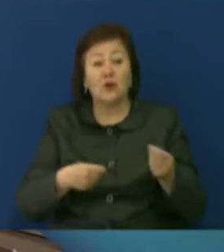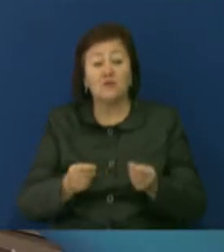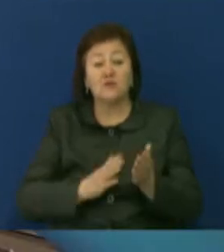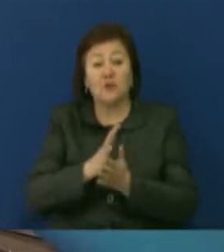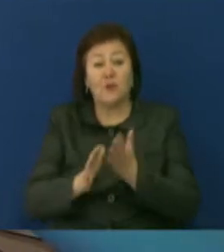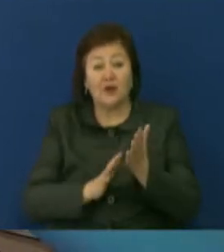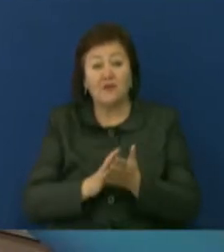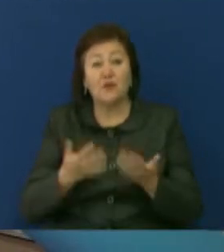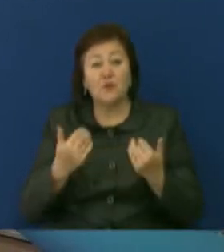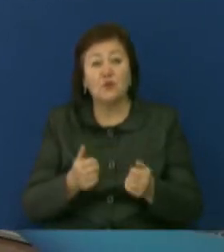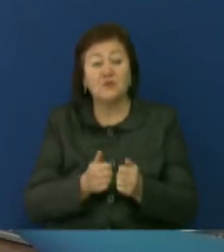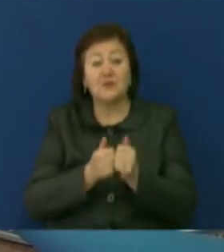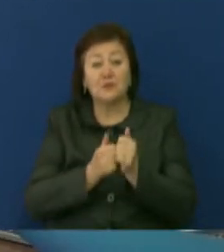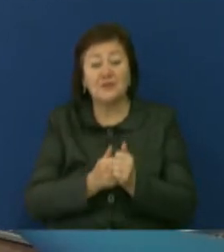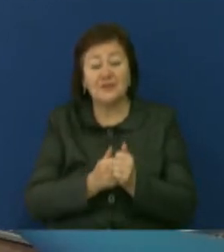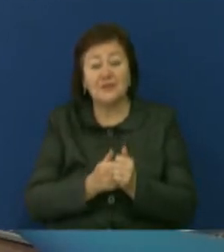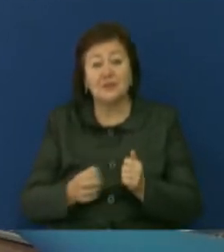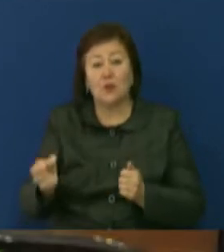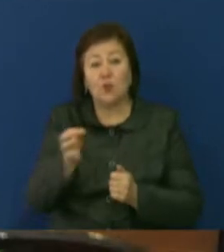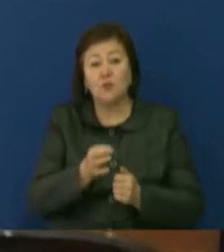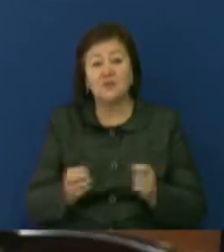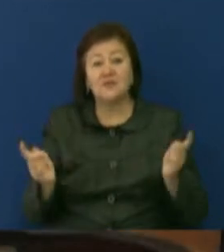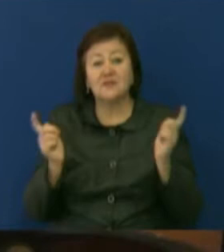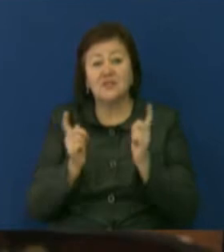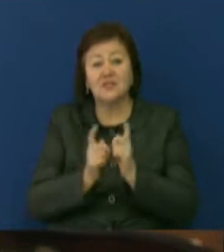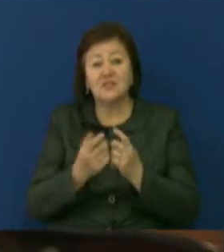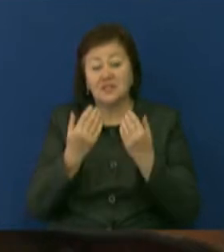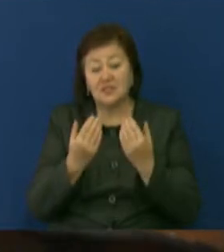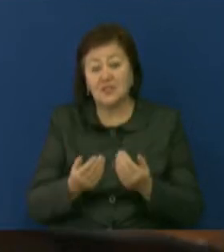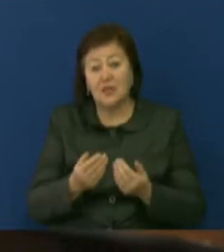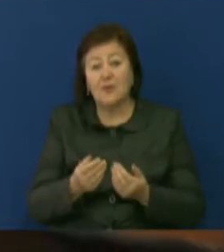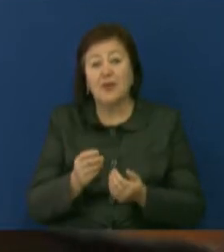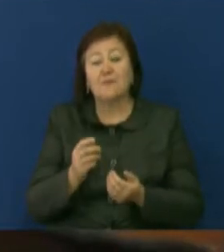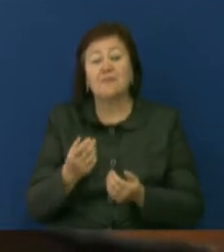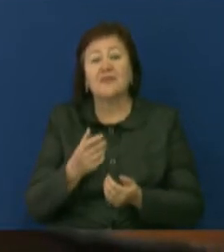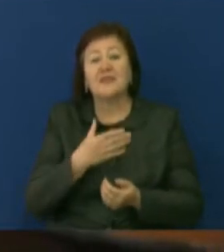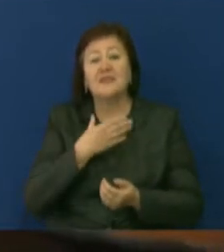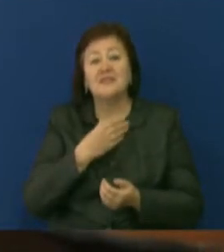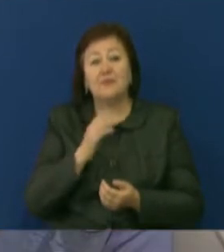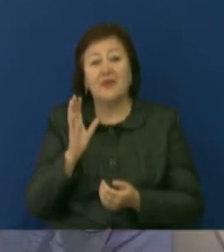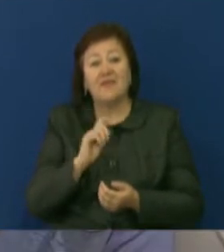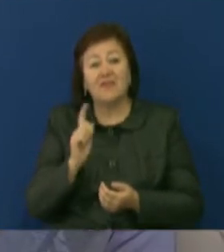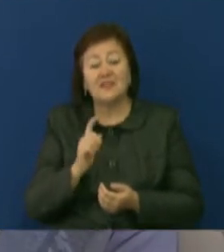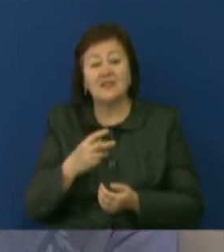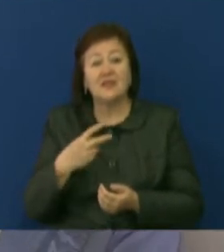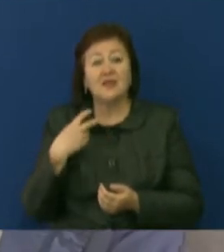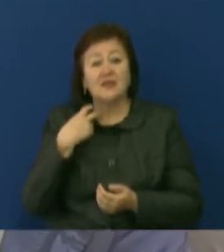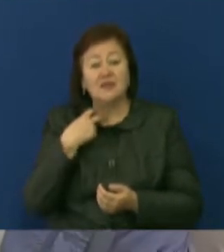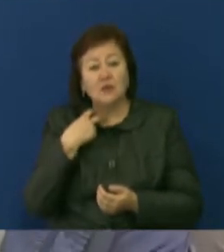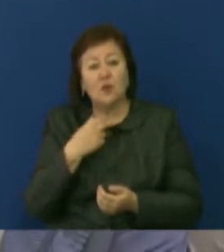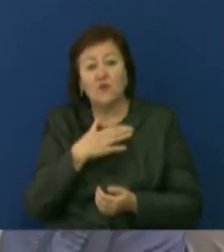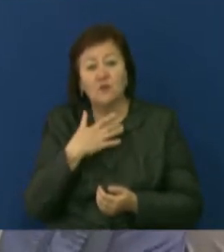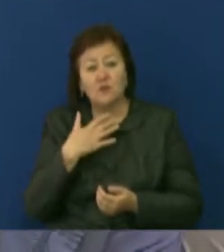облыс әкімінің орынбасары Бақытжан Баяхметов кездесті. Кездесуде айтылғандай, Семей бас мекемесінің қарыздары қомақты